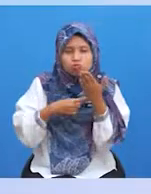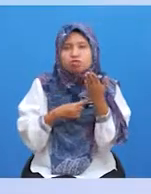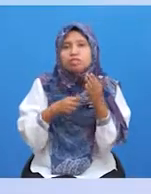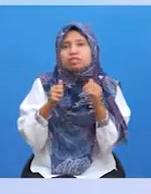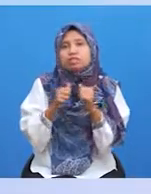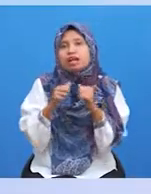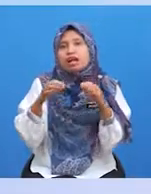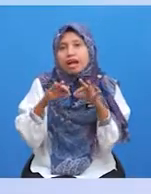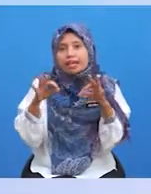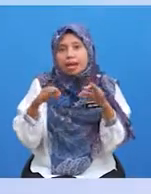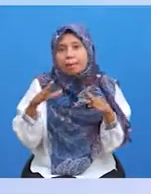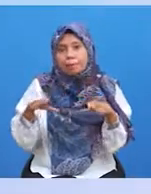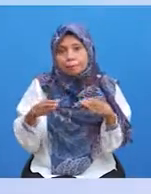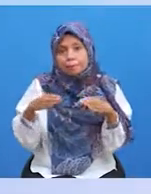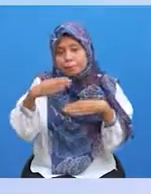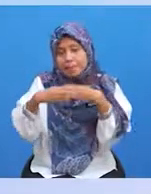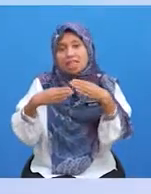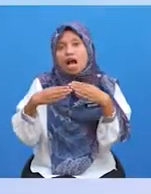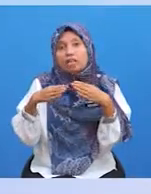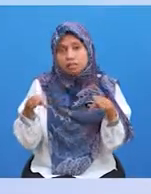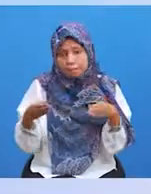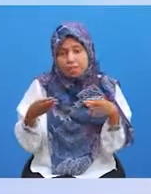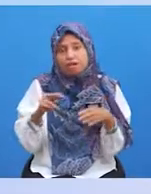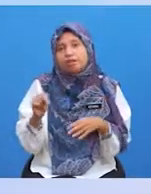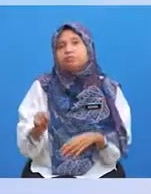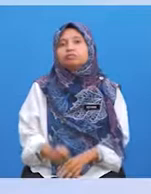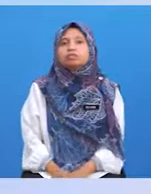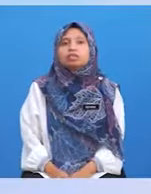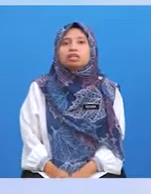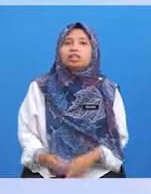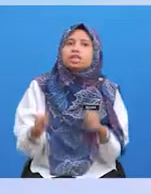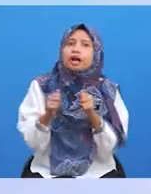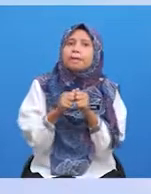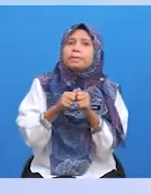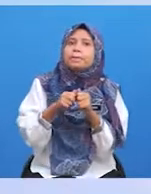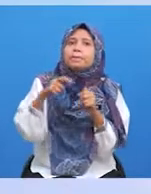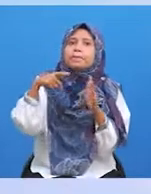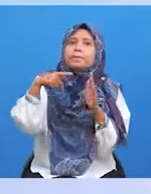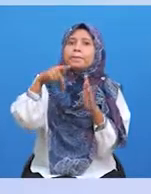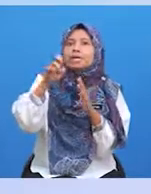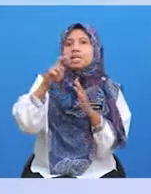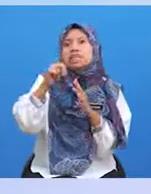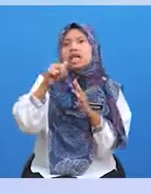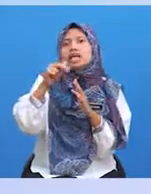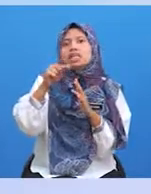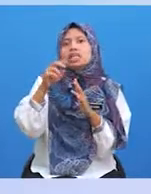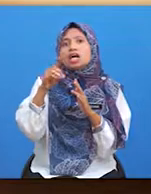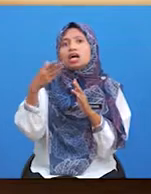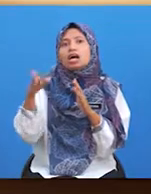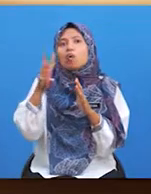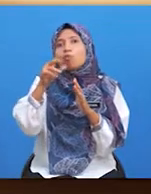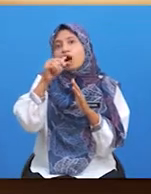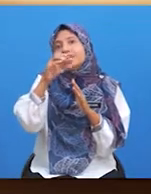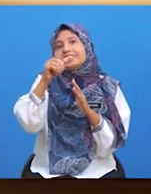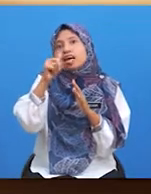ayat binaan pendahuluan takrif menggunakan penanda wacana untuk memulakan karangan